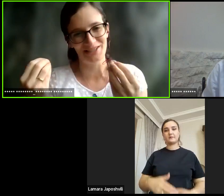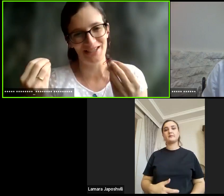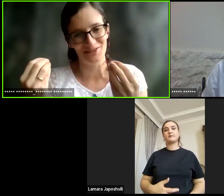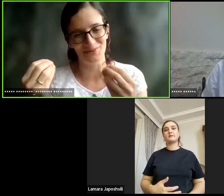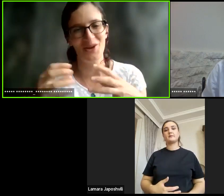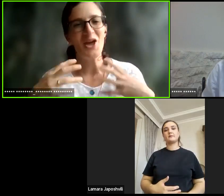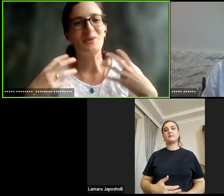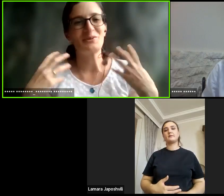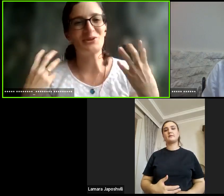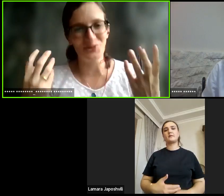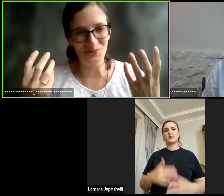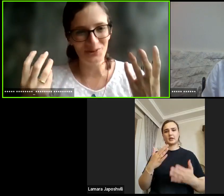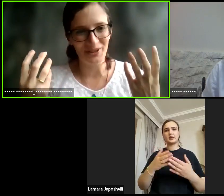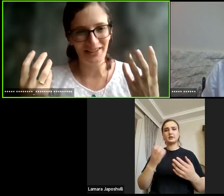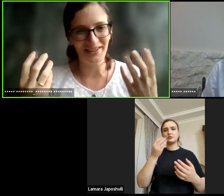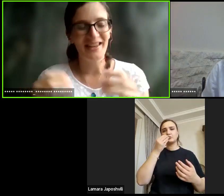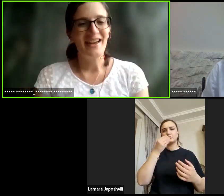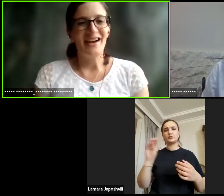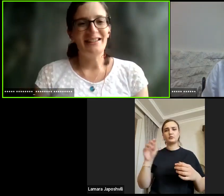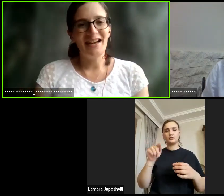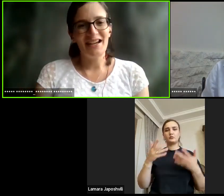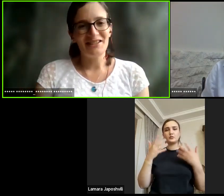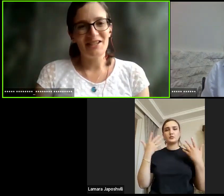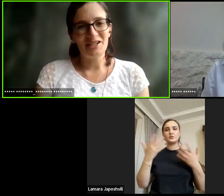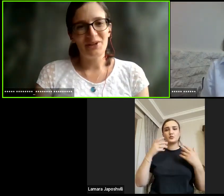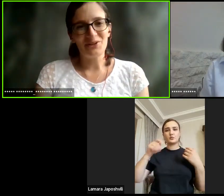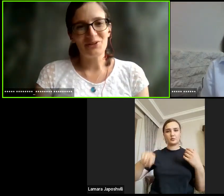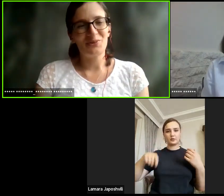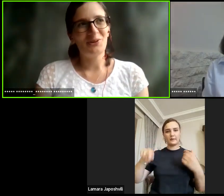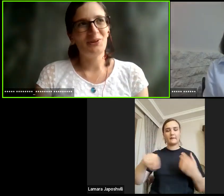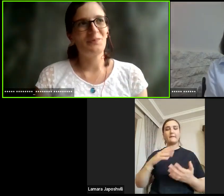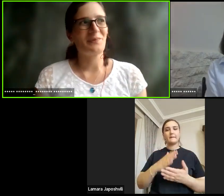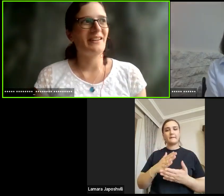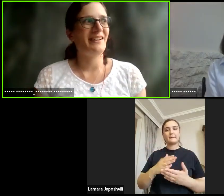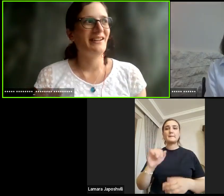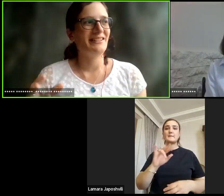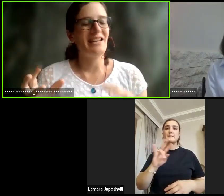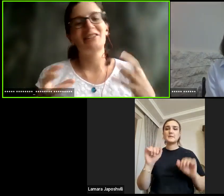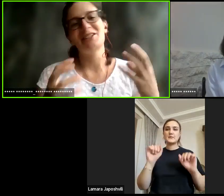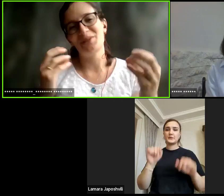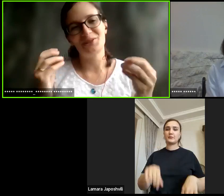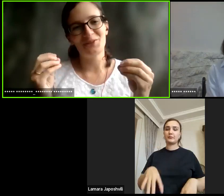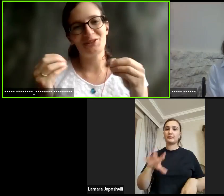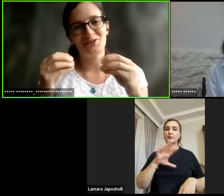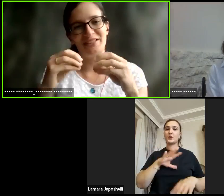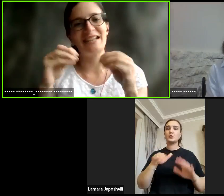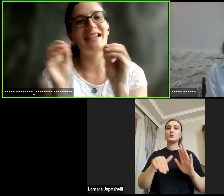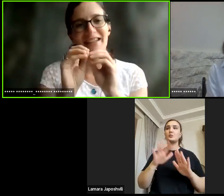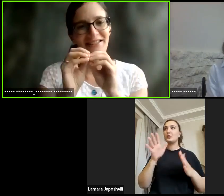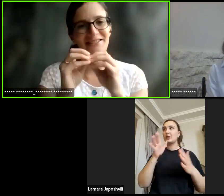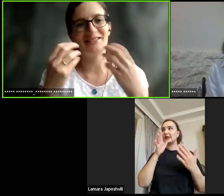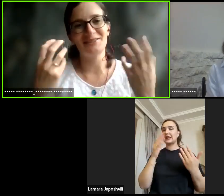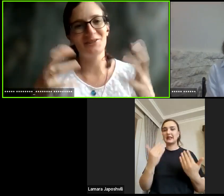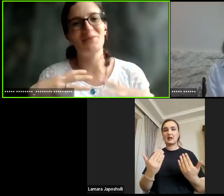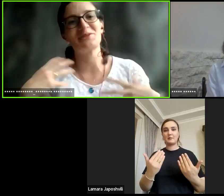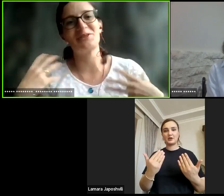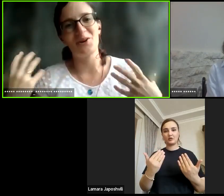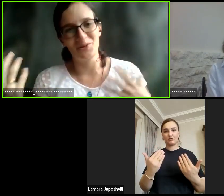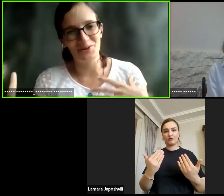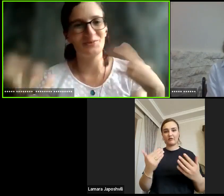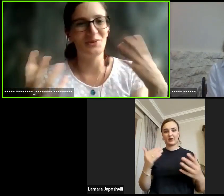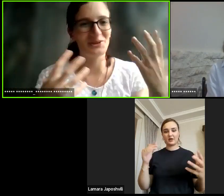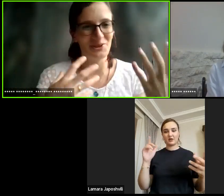კარბონის, რომელიც არის უფრო მსუბუქი. და შეიძლება იყოს უფრო თანამედროვეც დასაკეთს ისეთი,